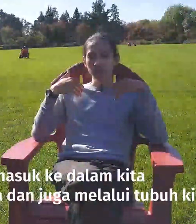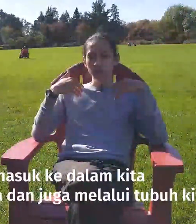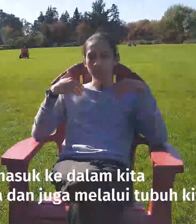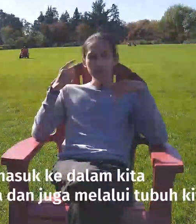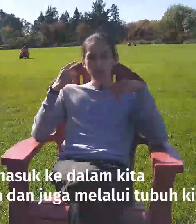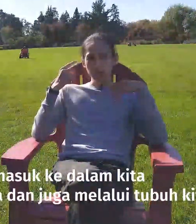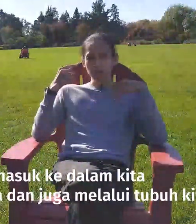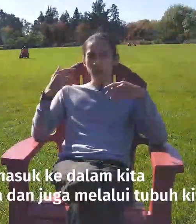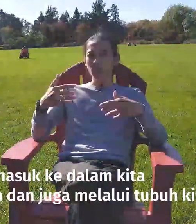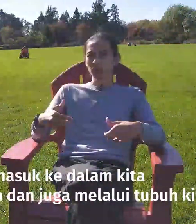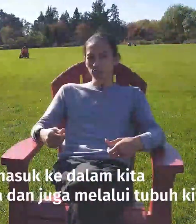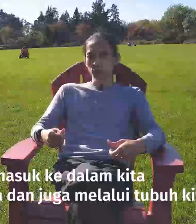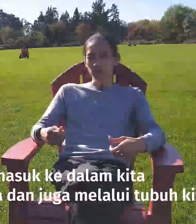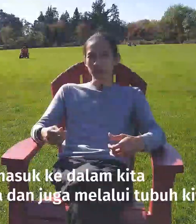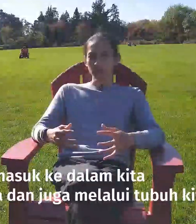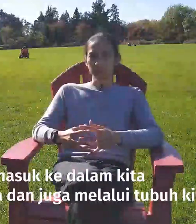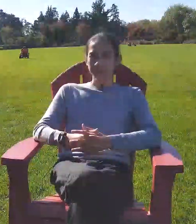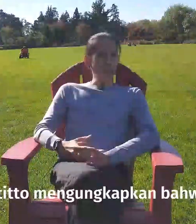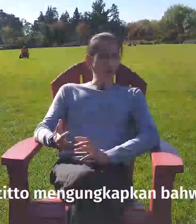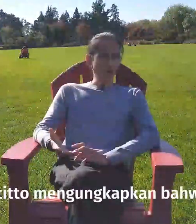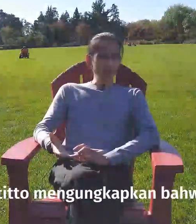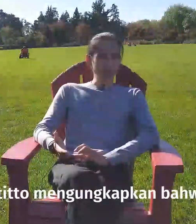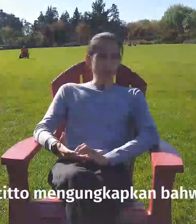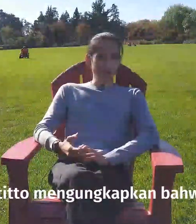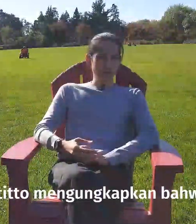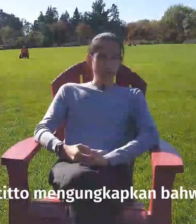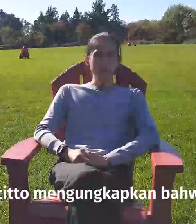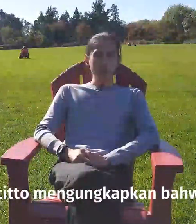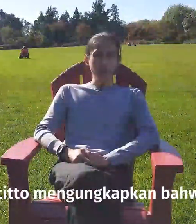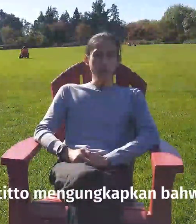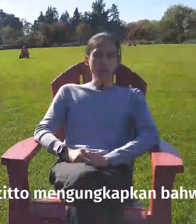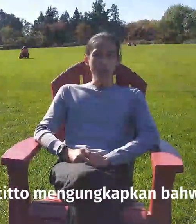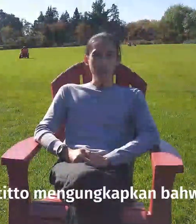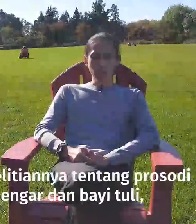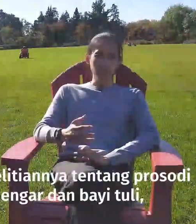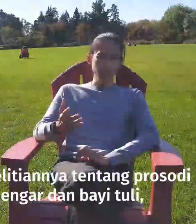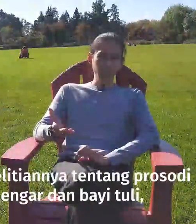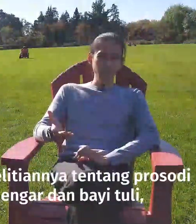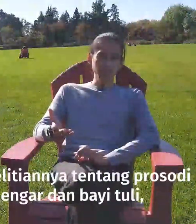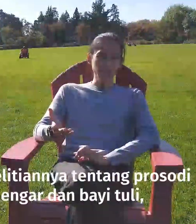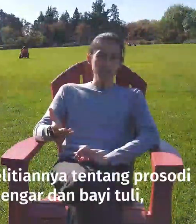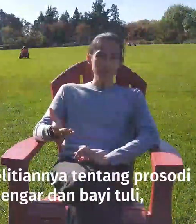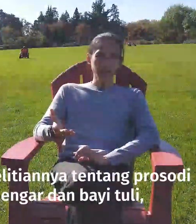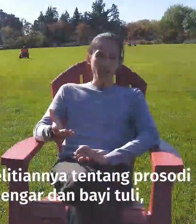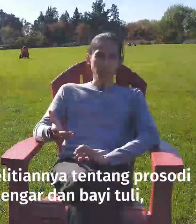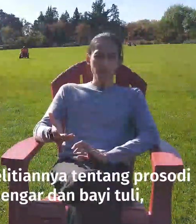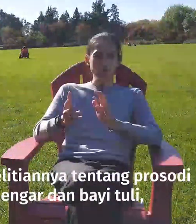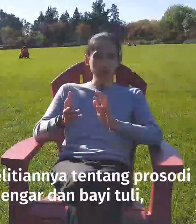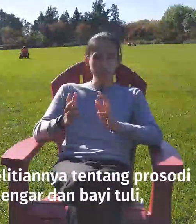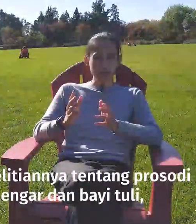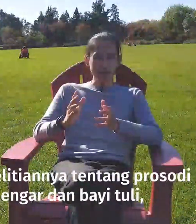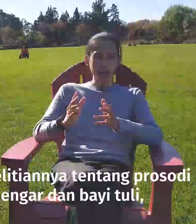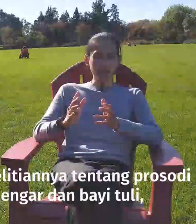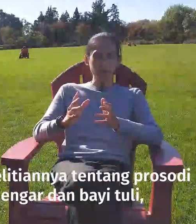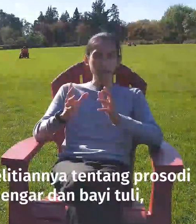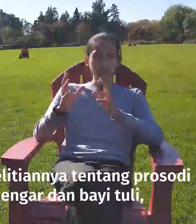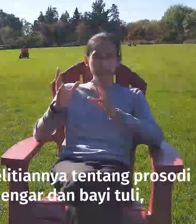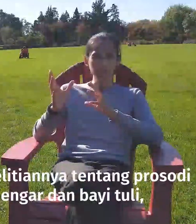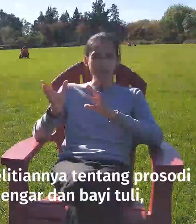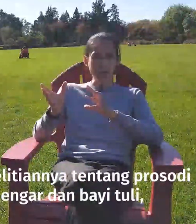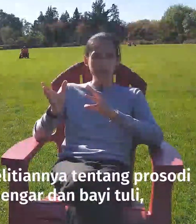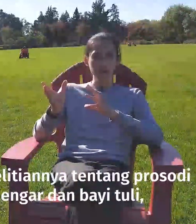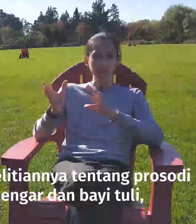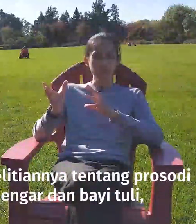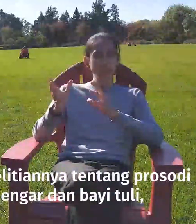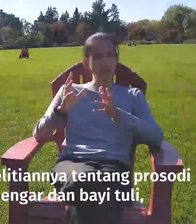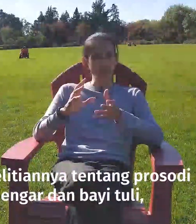melalui telinga dan juga melalui tubuh kita Laura and petito mengungkapkan bahwa dalam penelitiannya tentang prosodi pada